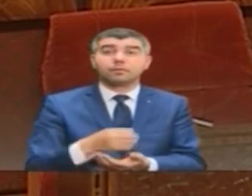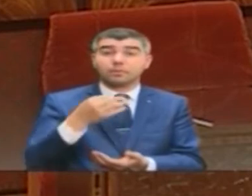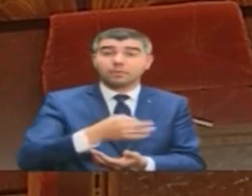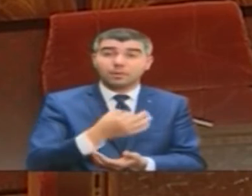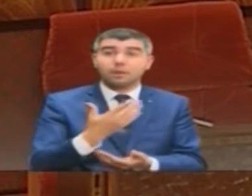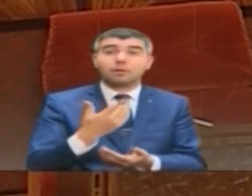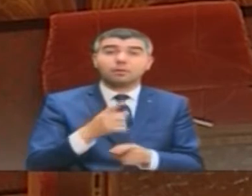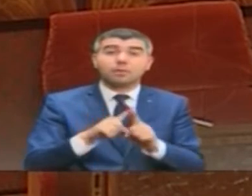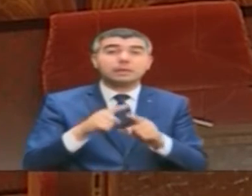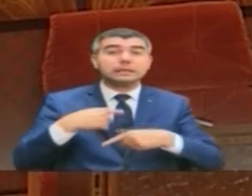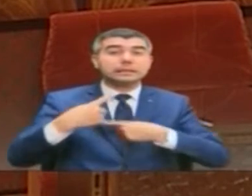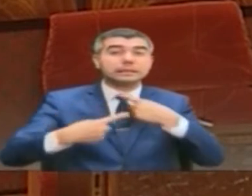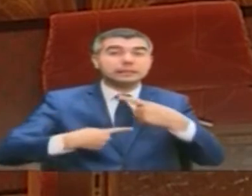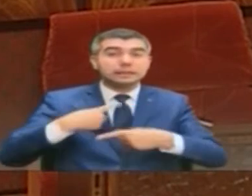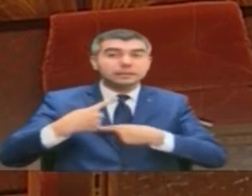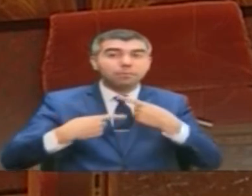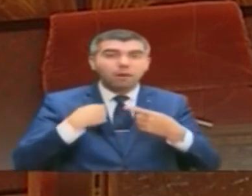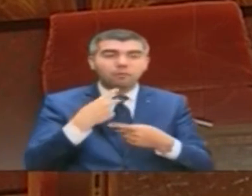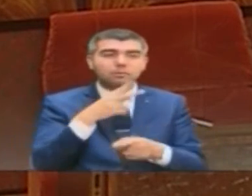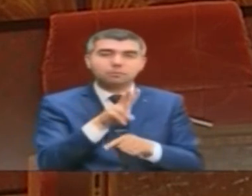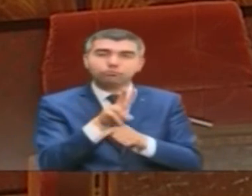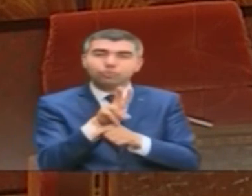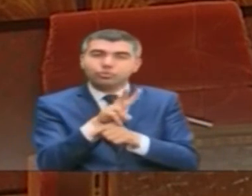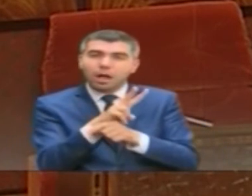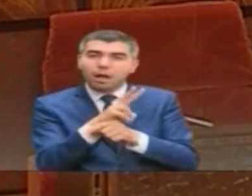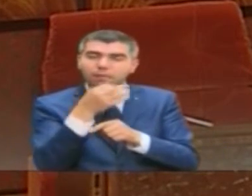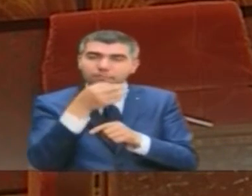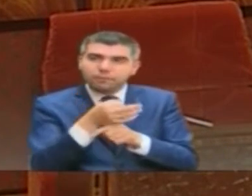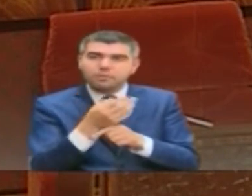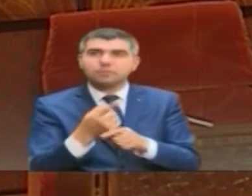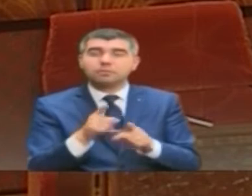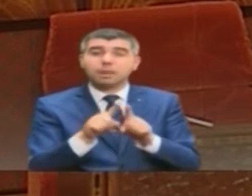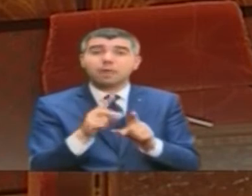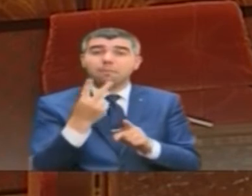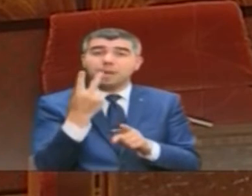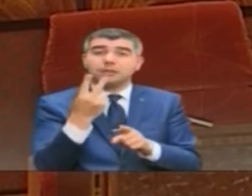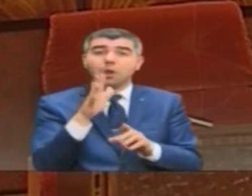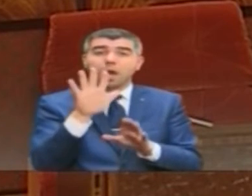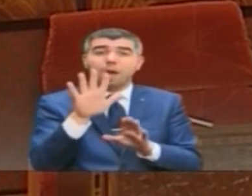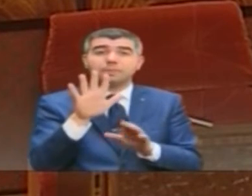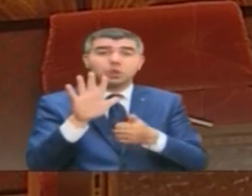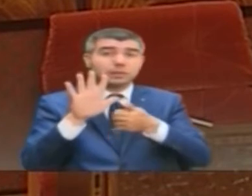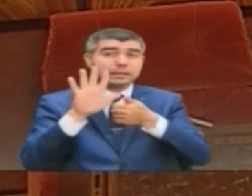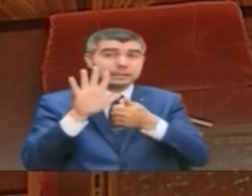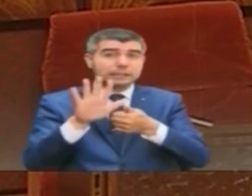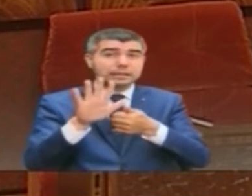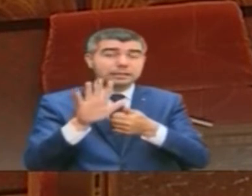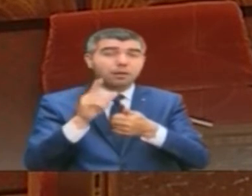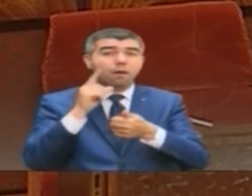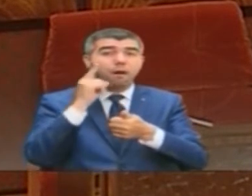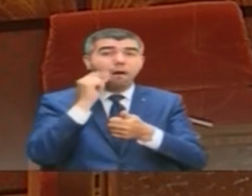الدوريات وتكتيف الدوريات المراقبه شبكه من 265 رجل